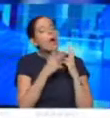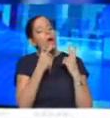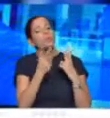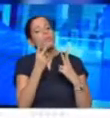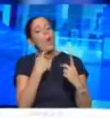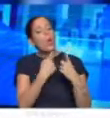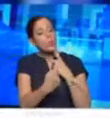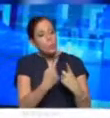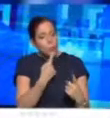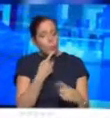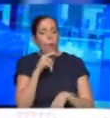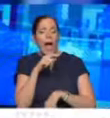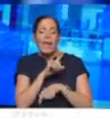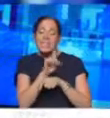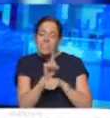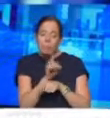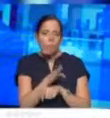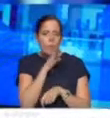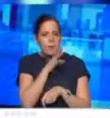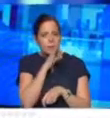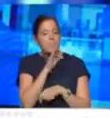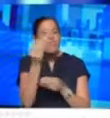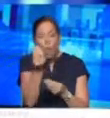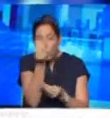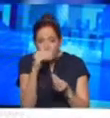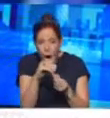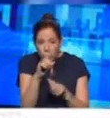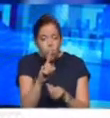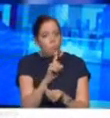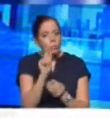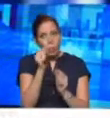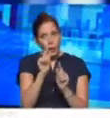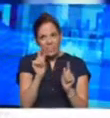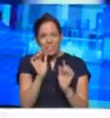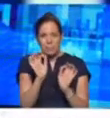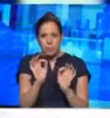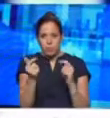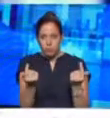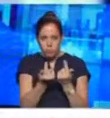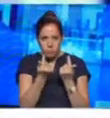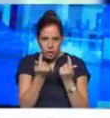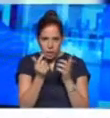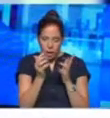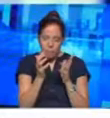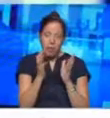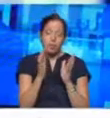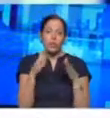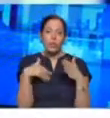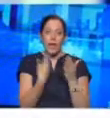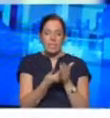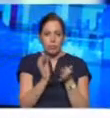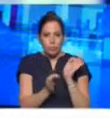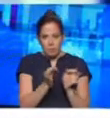בו, התזמון הוא מאוד בעייתי, ועוד משהו אחד קטן, כן. הוא לא קטן, זה ממש מלחמת טיטנים. כשיועץ משפטי לממשלה